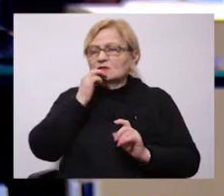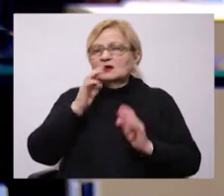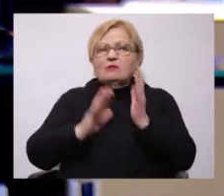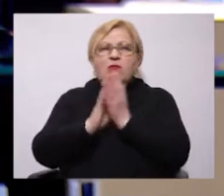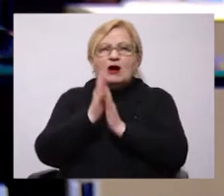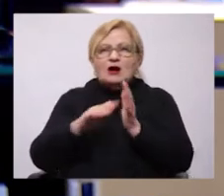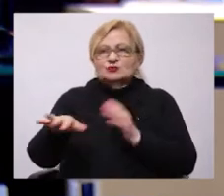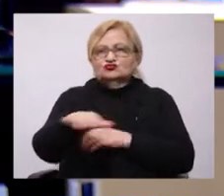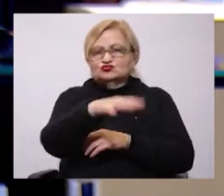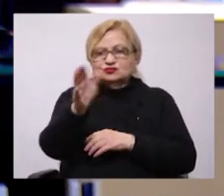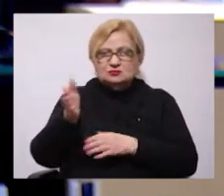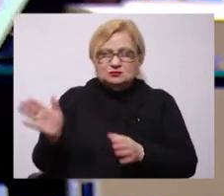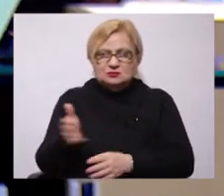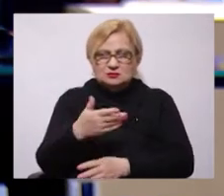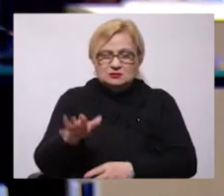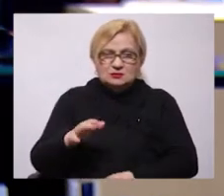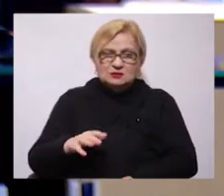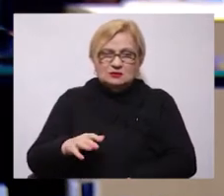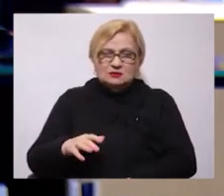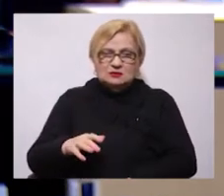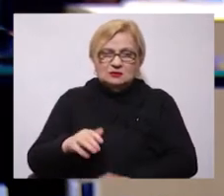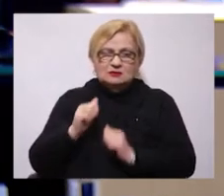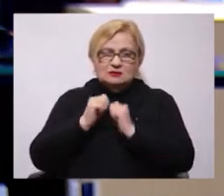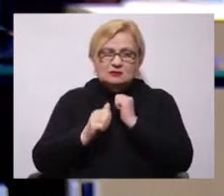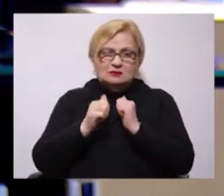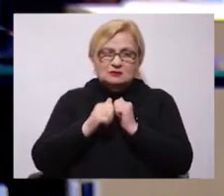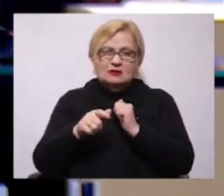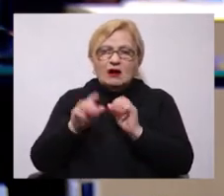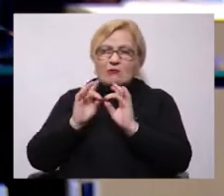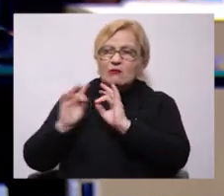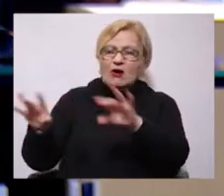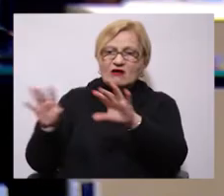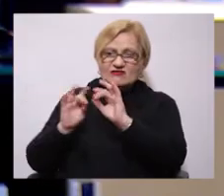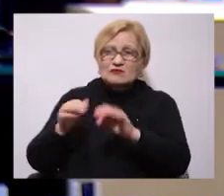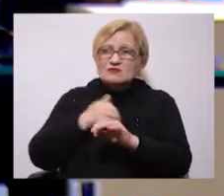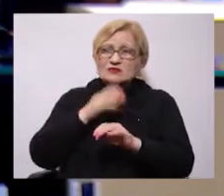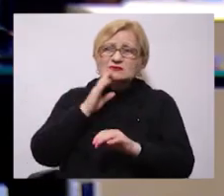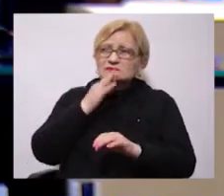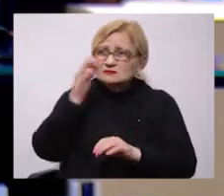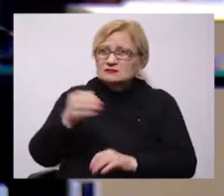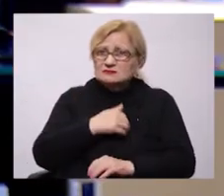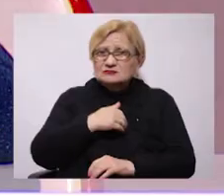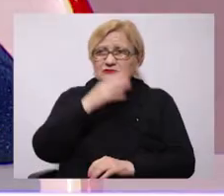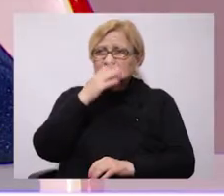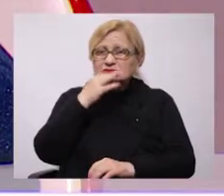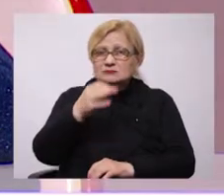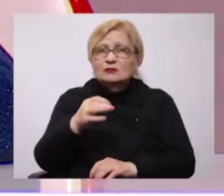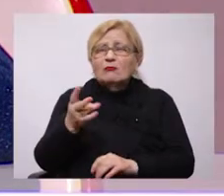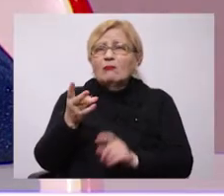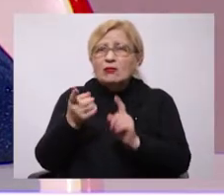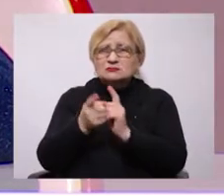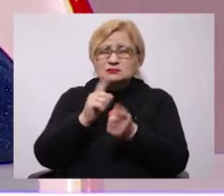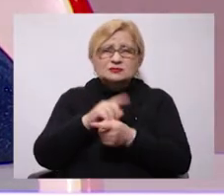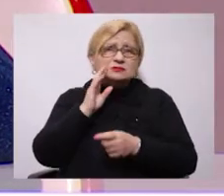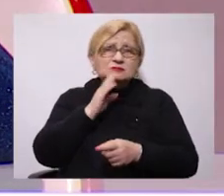თვალი და ყოველთვის ცდილობდა ამ ამბის მშობლებისთვის გამხელას, მაგრამ ისინი არასოდეს